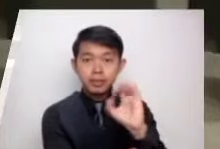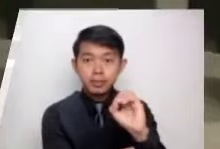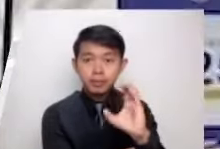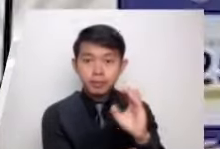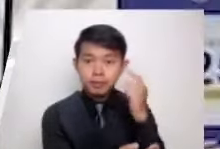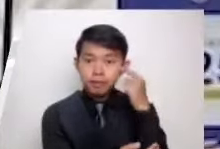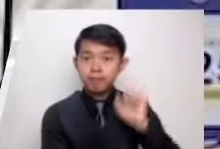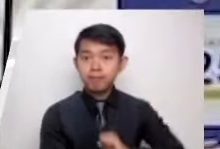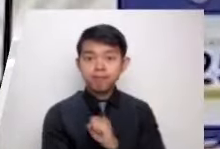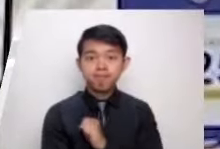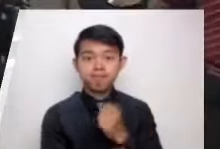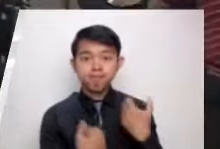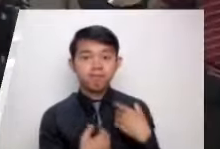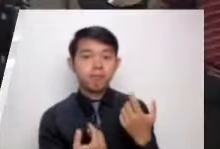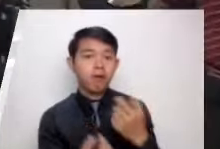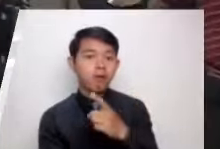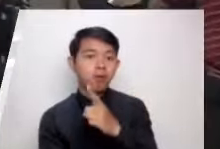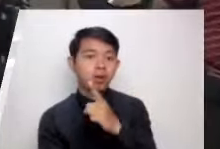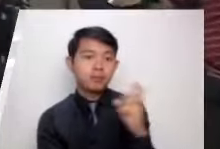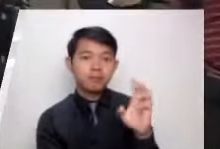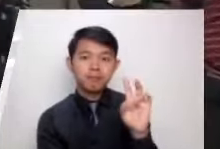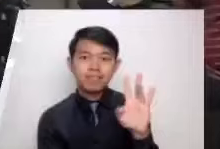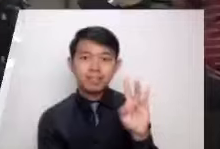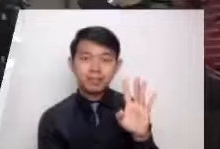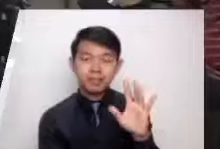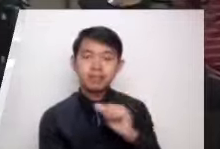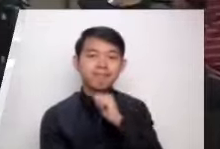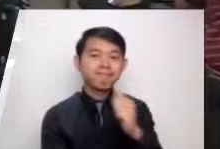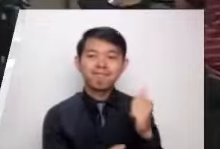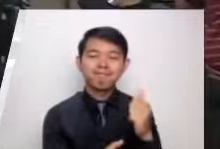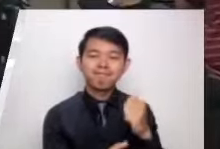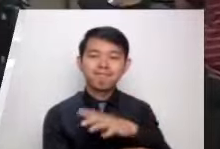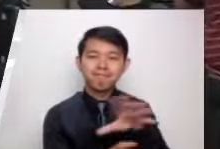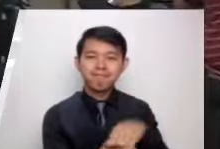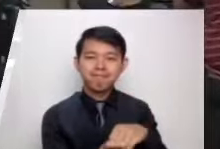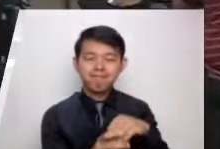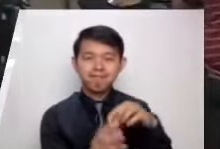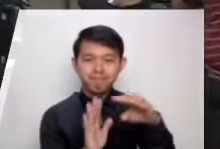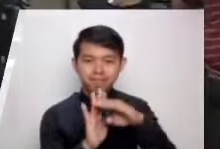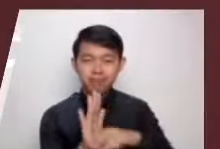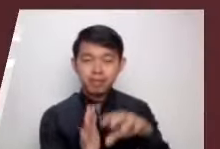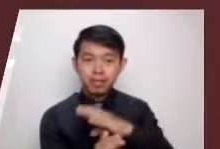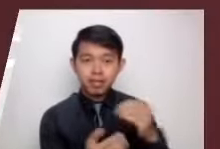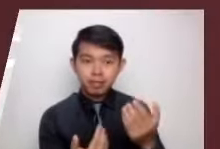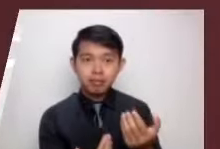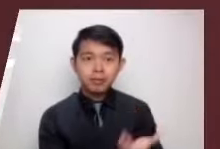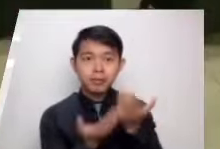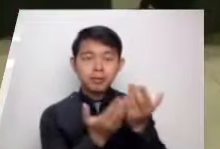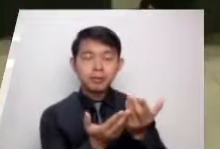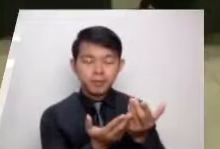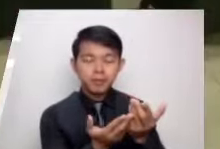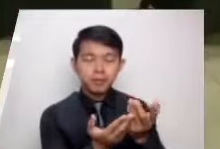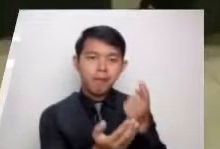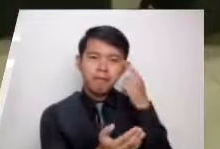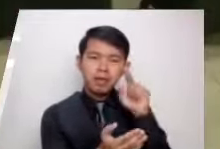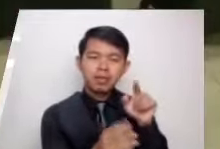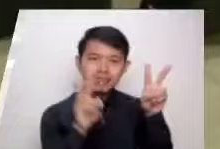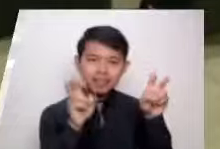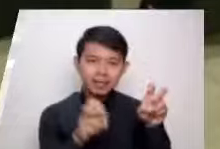may 117 na hindi napabilang sa listahan at sasampahan ng COMELEC ng petisyon para maideklarang nuisance